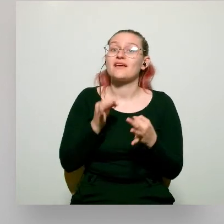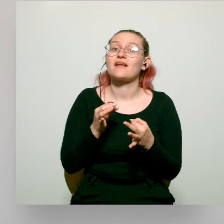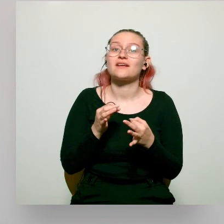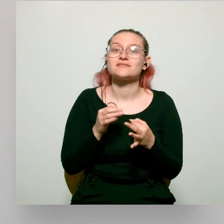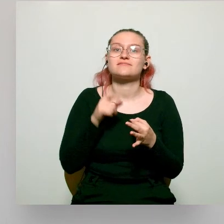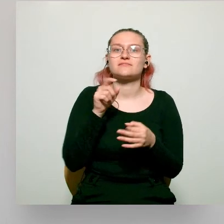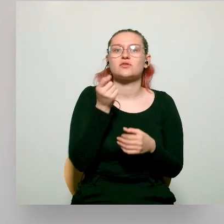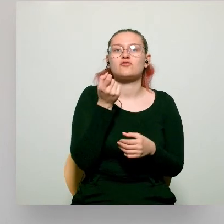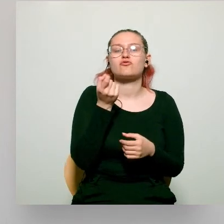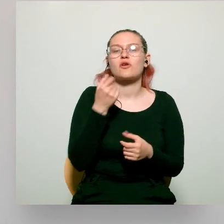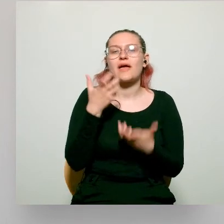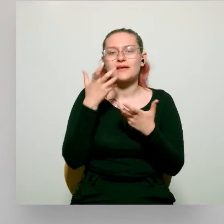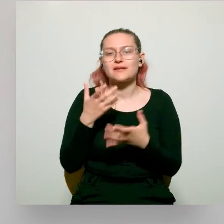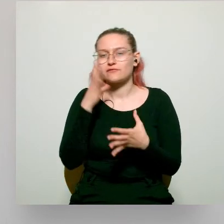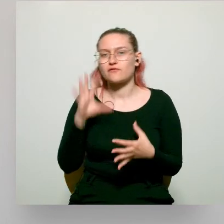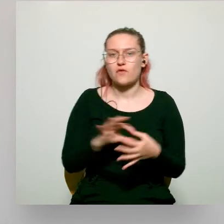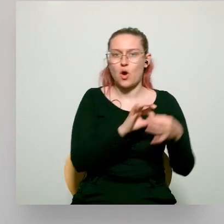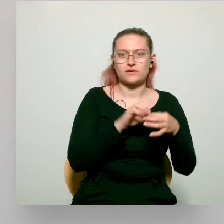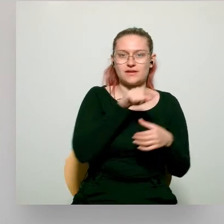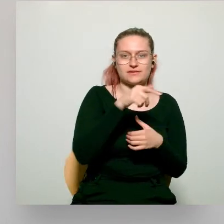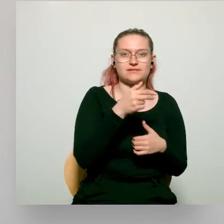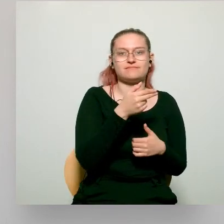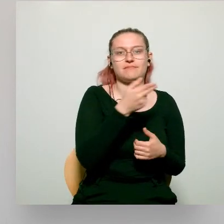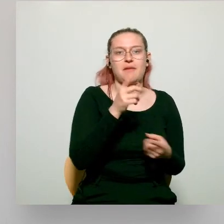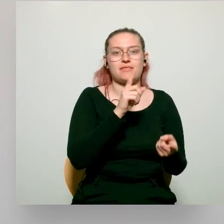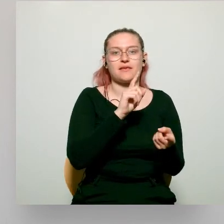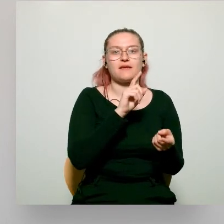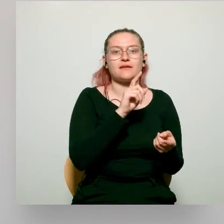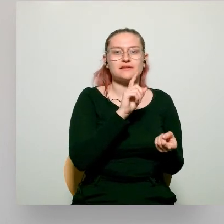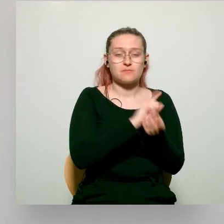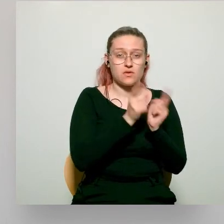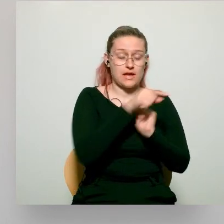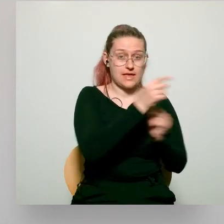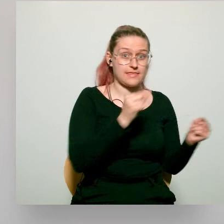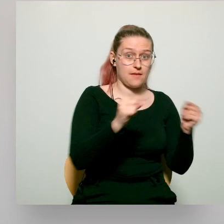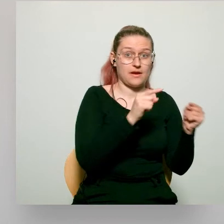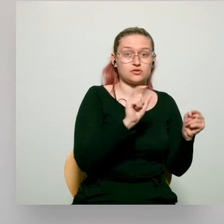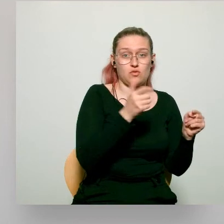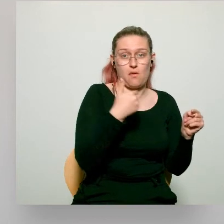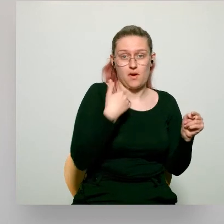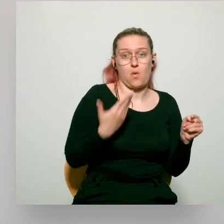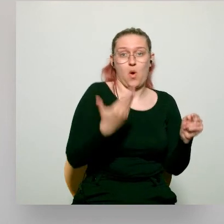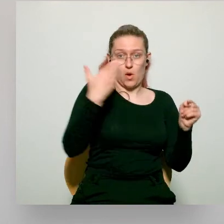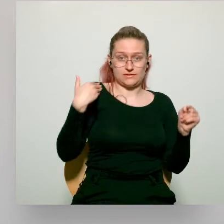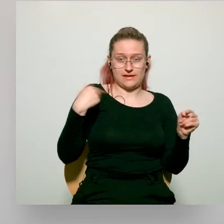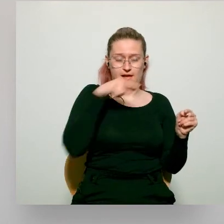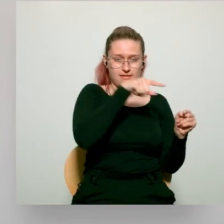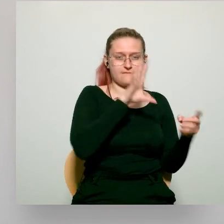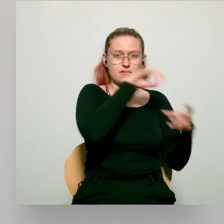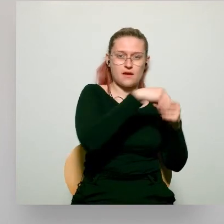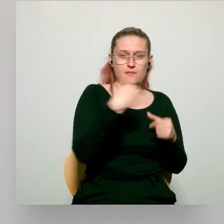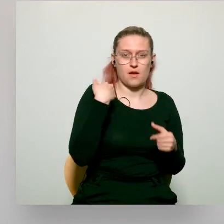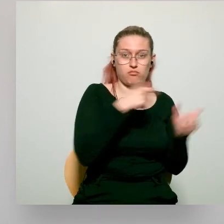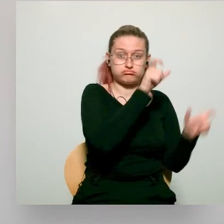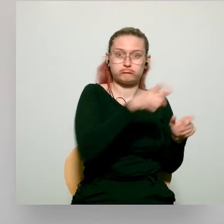poprzedniej debaty, gdzie z ekspertami, ekonomistami nie tylko rozmawialiśmy o tym, co też jest żywo dyskutowane, przynajmniej w